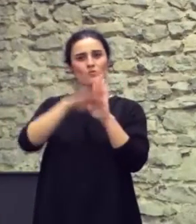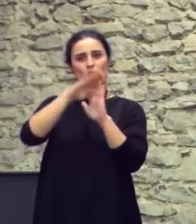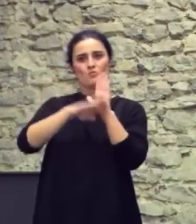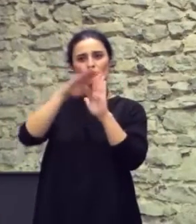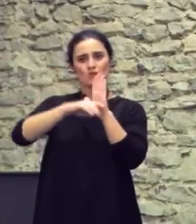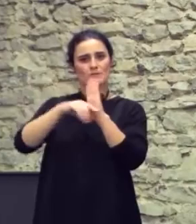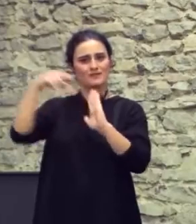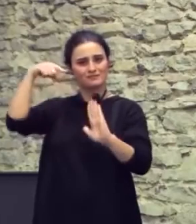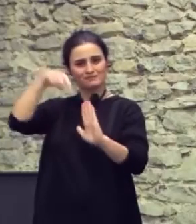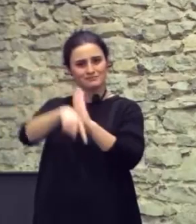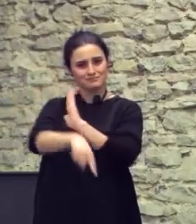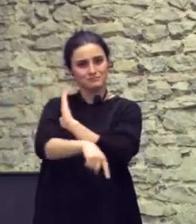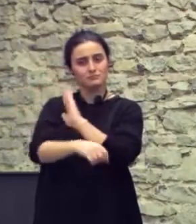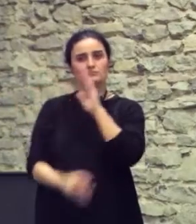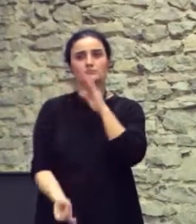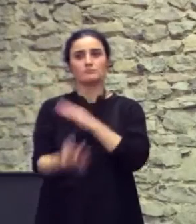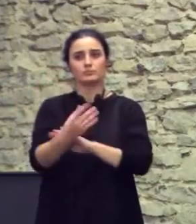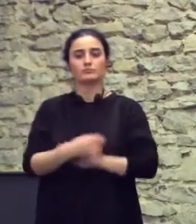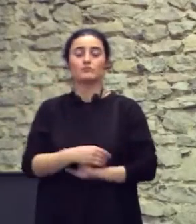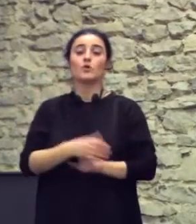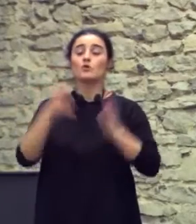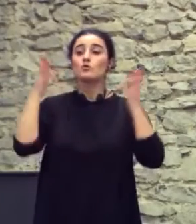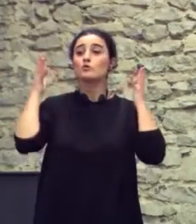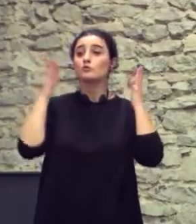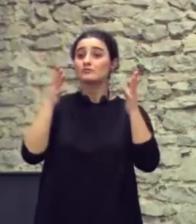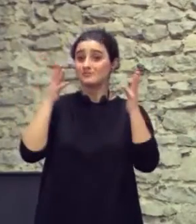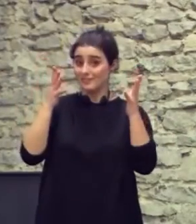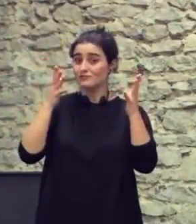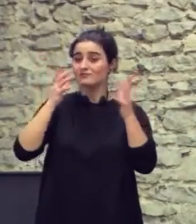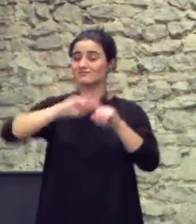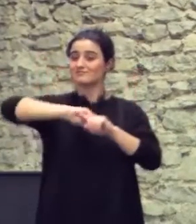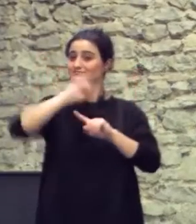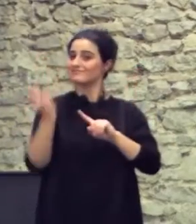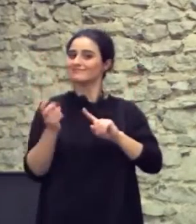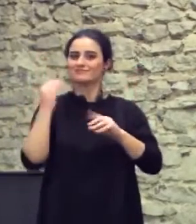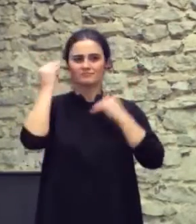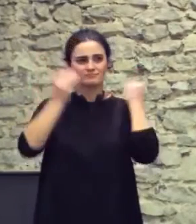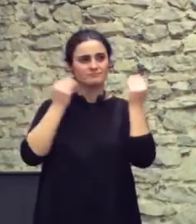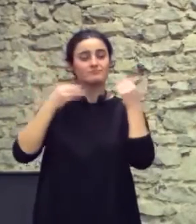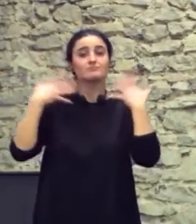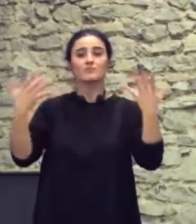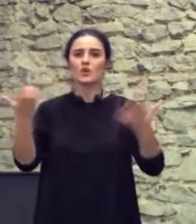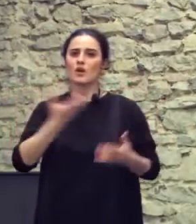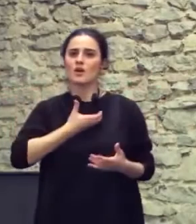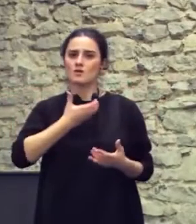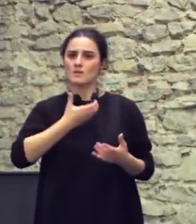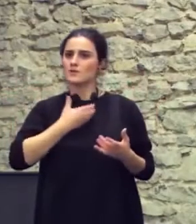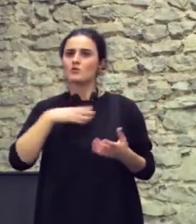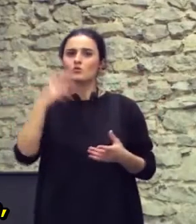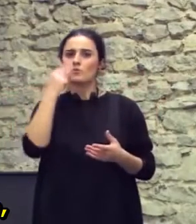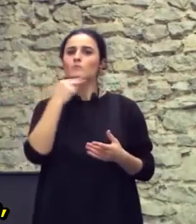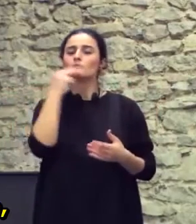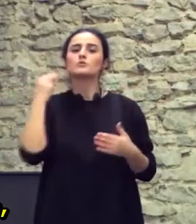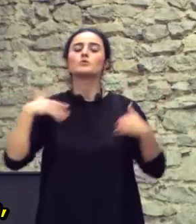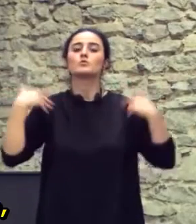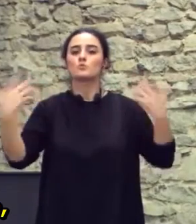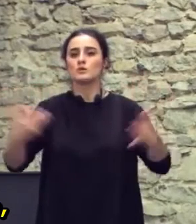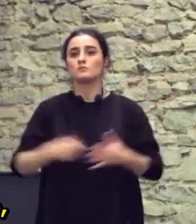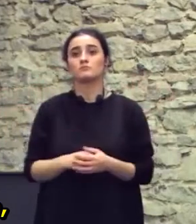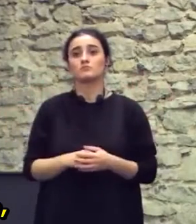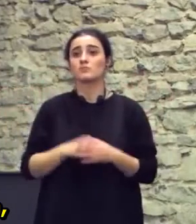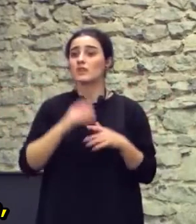dute. Kontseiluak eta ondorioz, udalezkuntza zerbitzuak hartu duen konpromisua izan da. Gaur